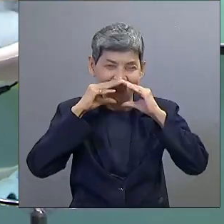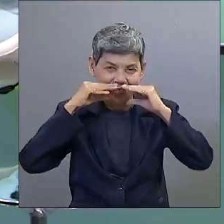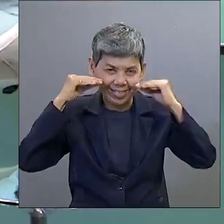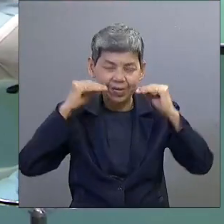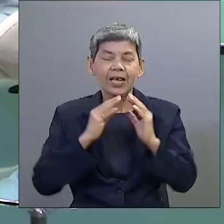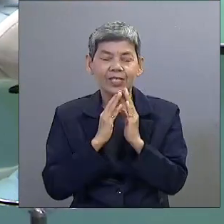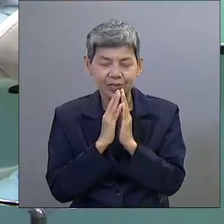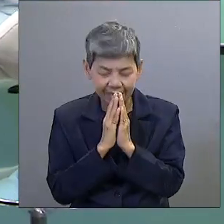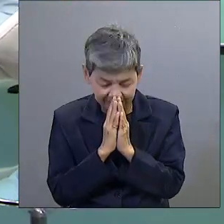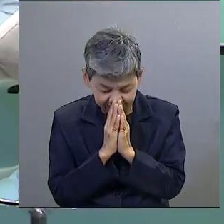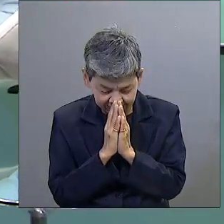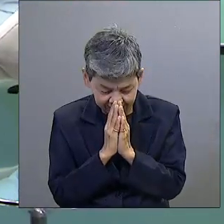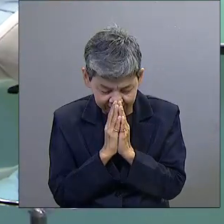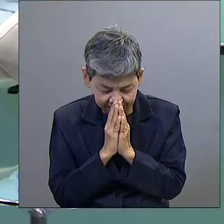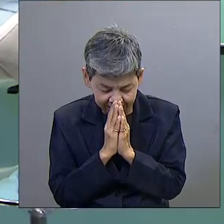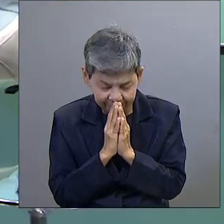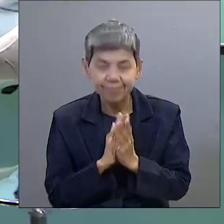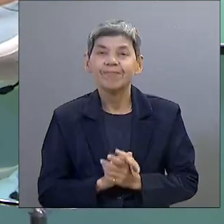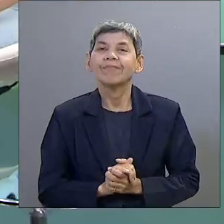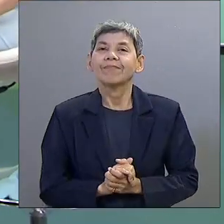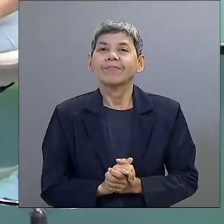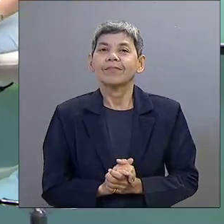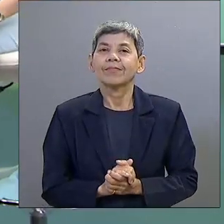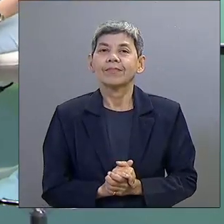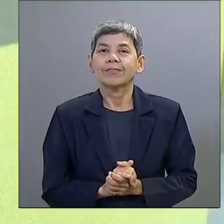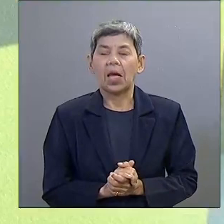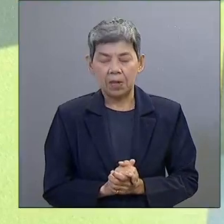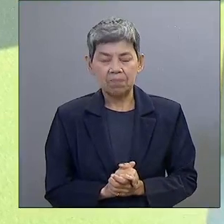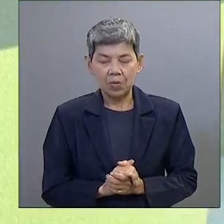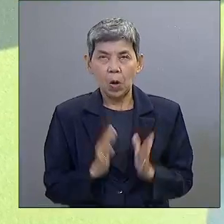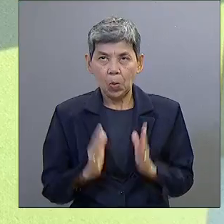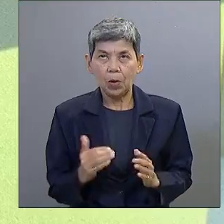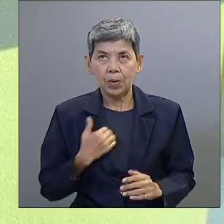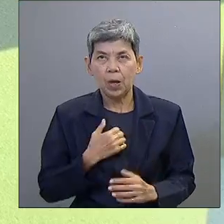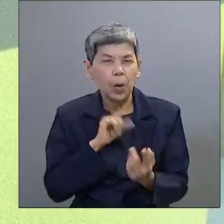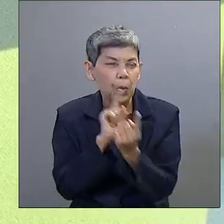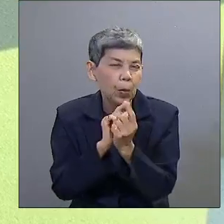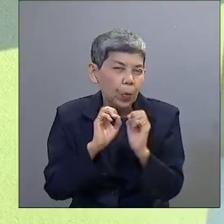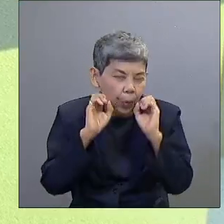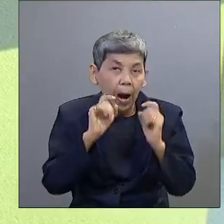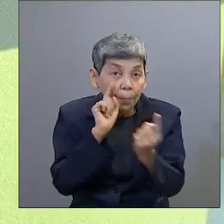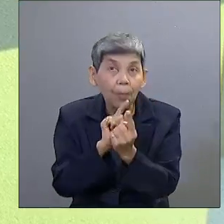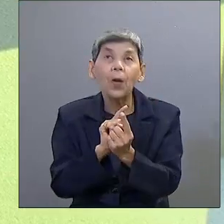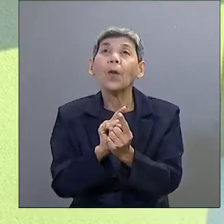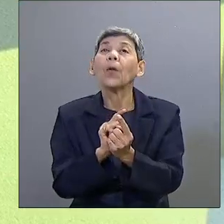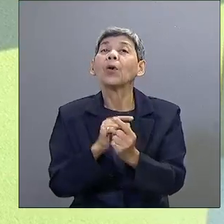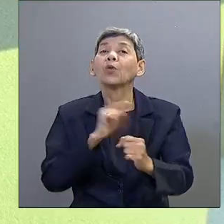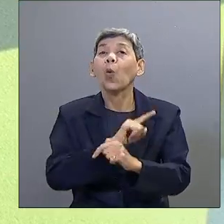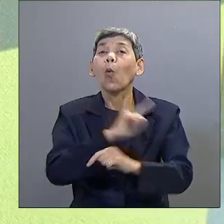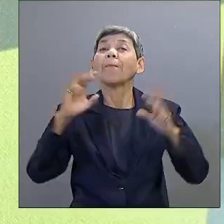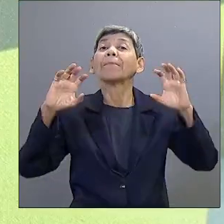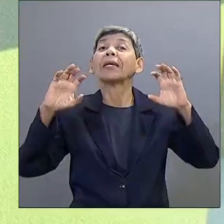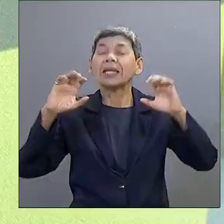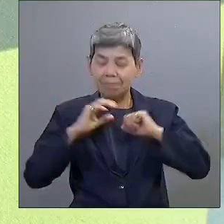ชมพู่ครับ สวัสดีค่ะว่าสวัสดีค่ะสวัสดีคุณผู้ชมด้วยนะคะแหมหลายคนบอกว่าไม่ได้เจอกันนานแต่ว่ามาเจออีกทีนึงคือวันฮาโลวีนเลย อ๋อเห